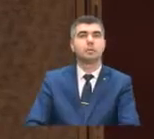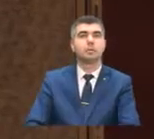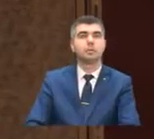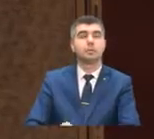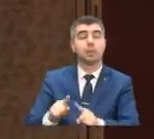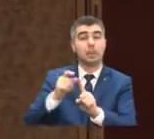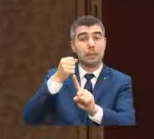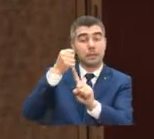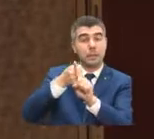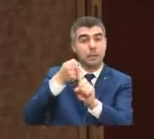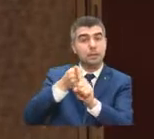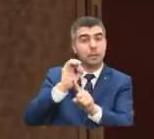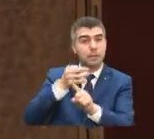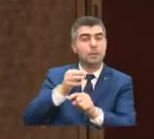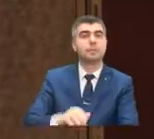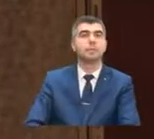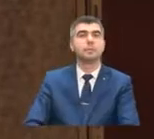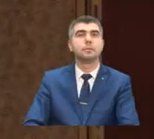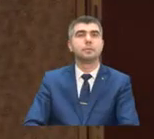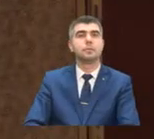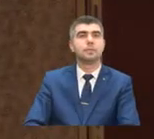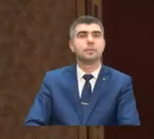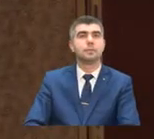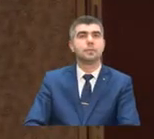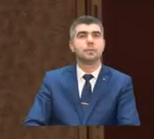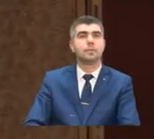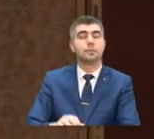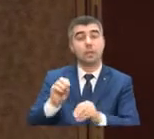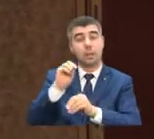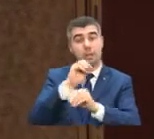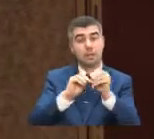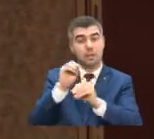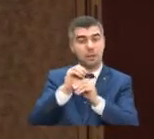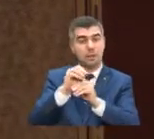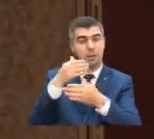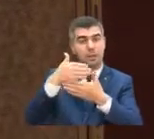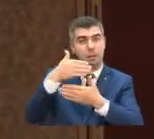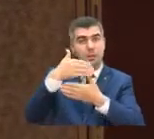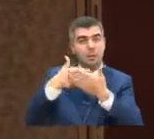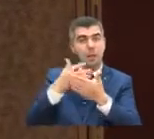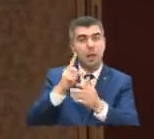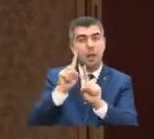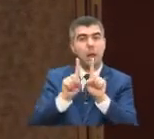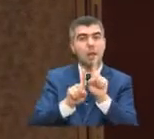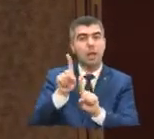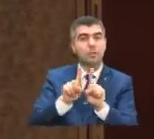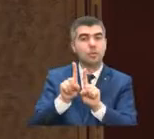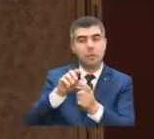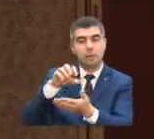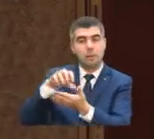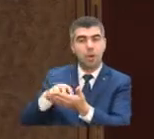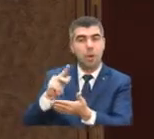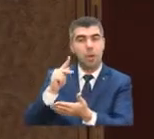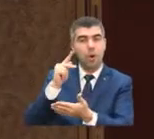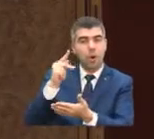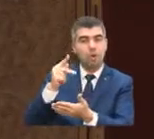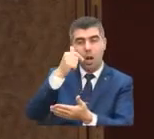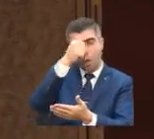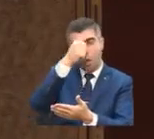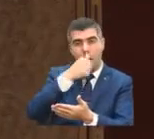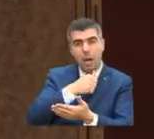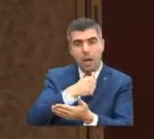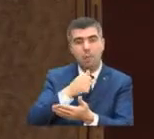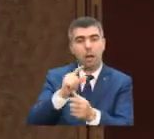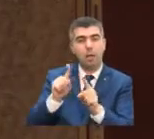بالاشغال اللي هي ساريه، ما يتعلق بانجاز اشغال تاهيل 11 مطرح بالنسبه للقنيطره وخريبكه وتزم ابي